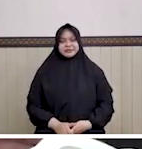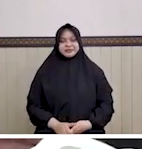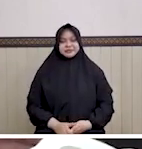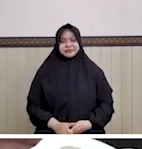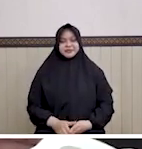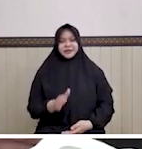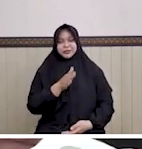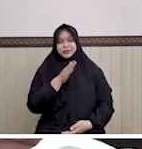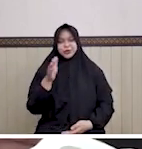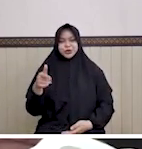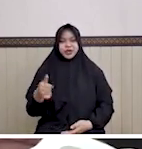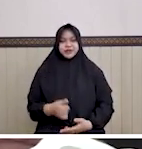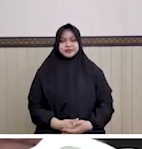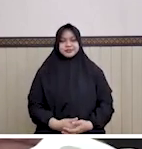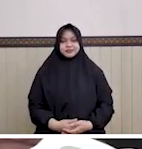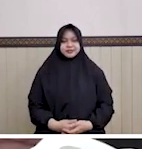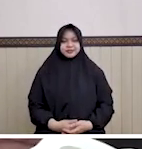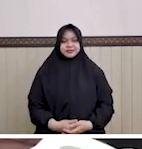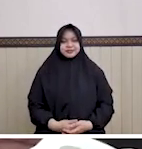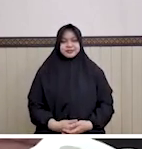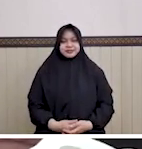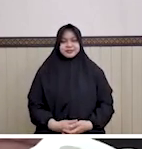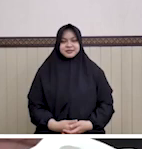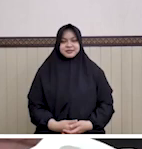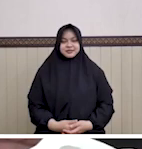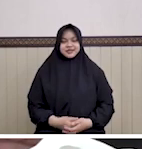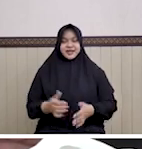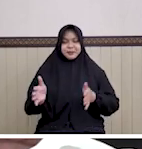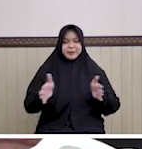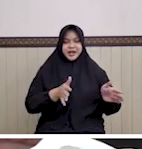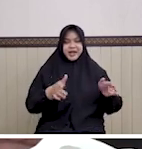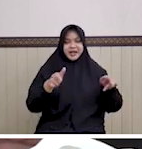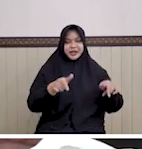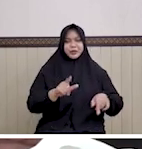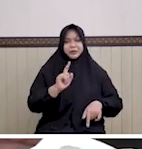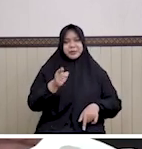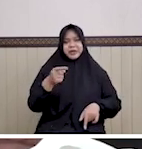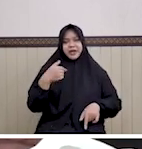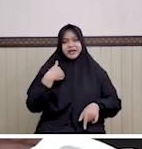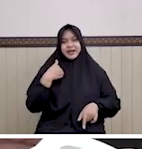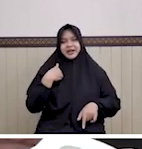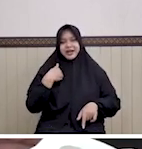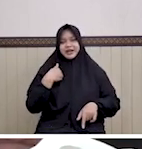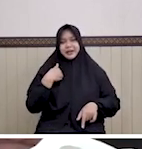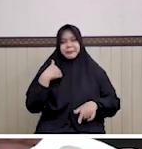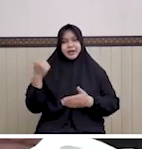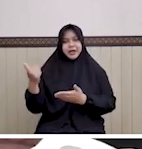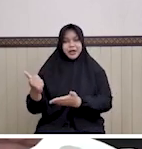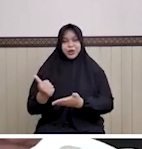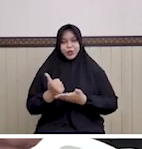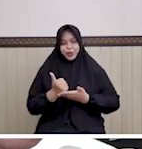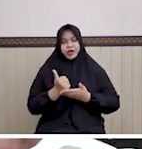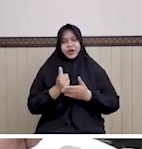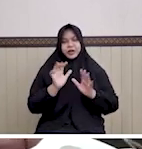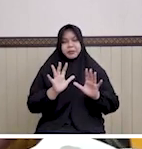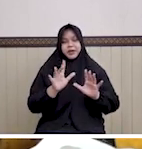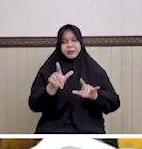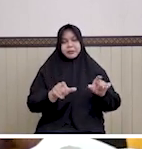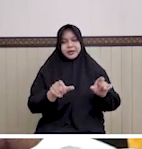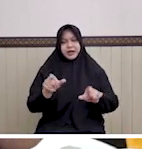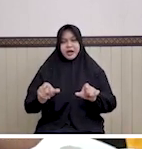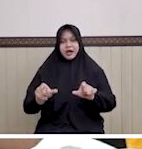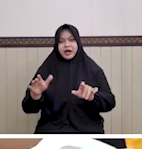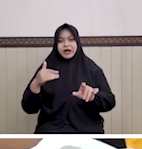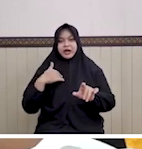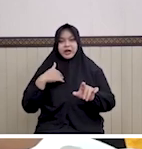terus Kemudian pada saat eh penanganan itu memang ada campur tangan dari beberapa pihak itu